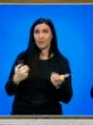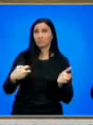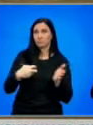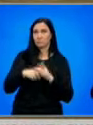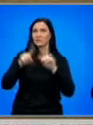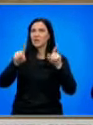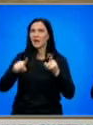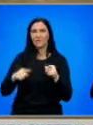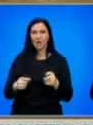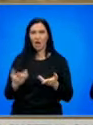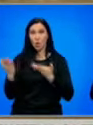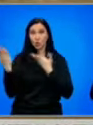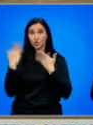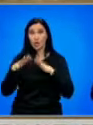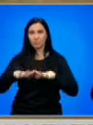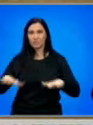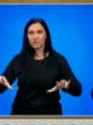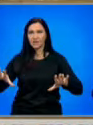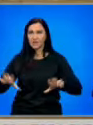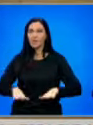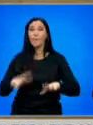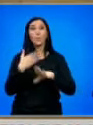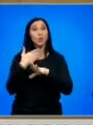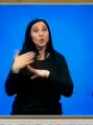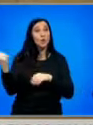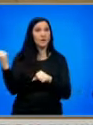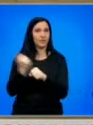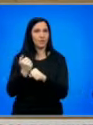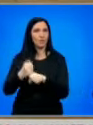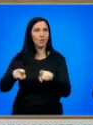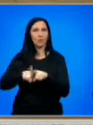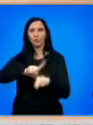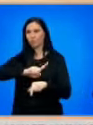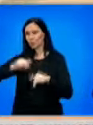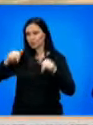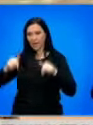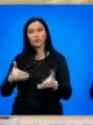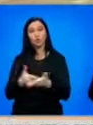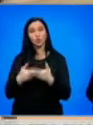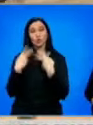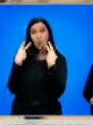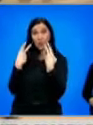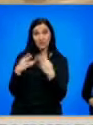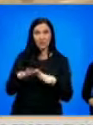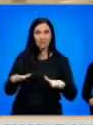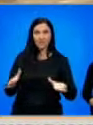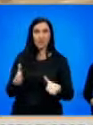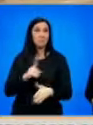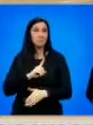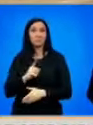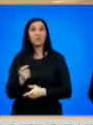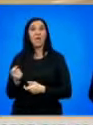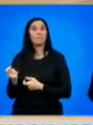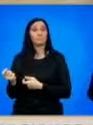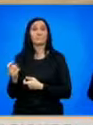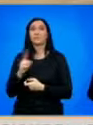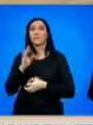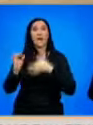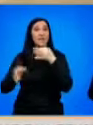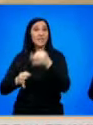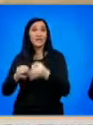Да. Училищата и детските градини продължават да работят както до сега, защото се оказа, че децата не са преносители, каза